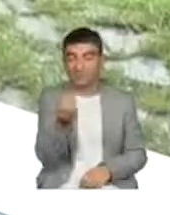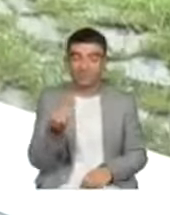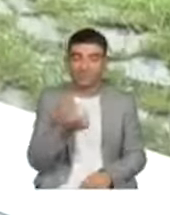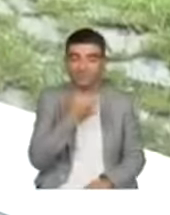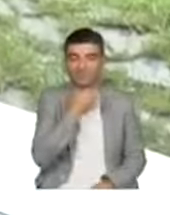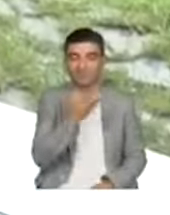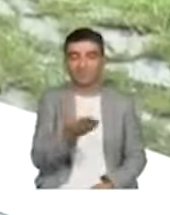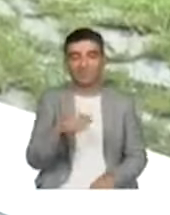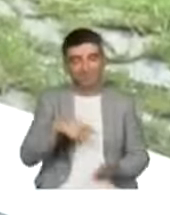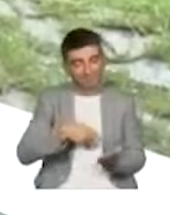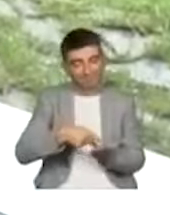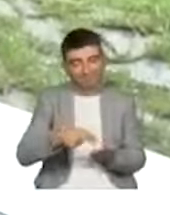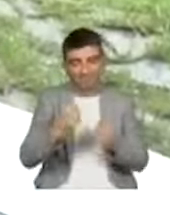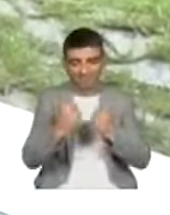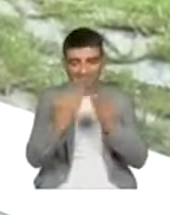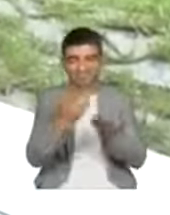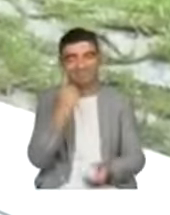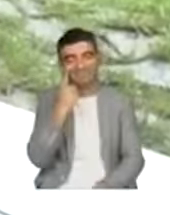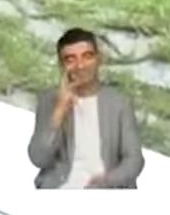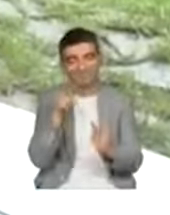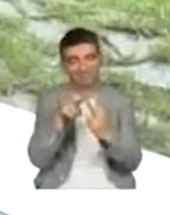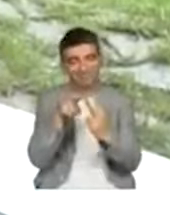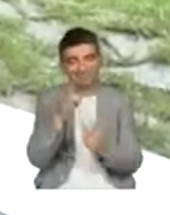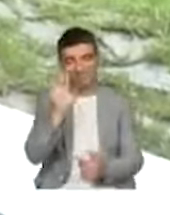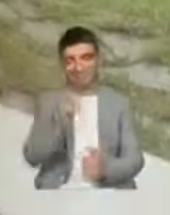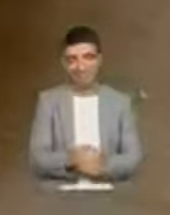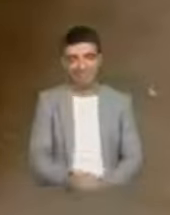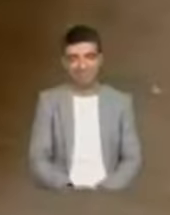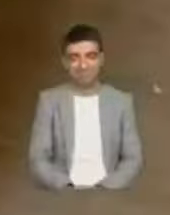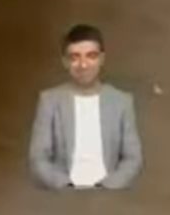ederiz. Ayağınıza sağlık. Görüşmek üzere. Hoşçakalın.